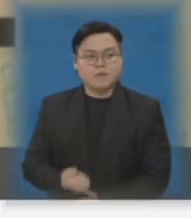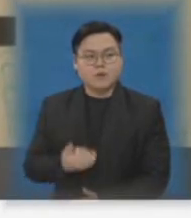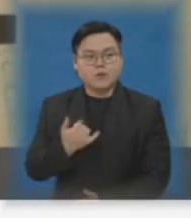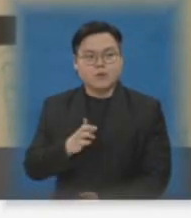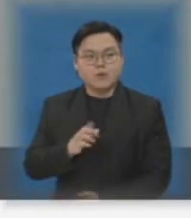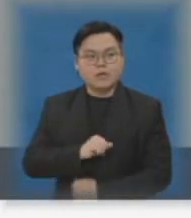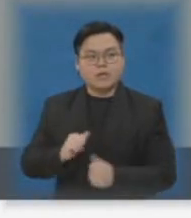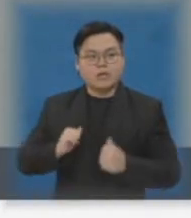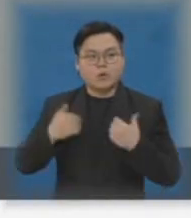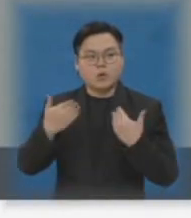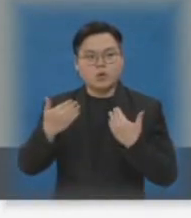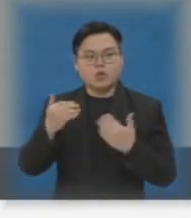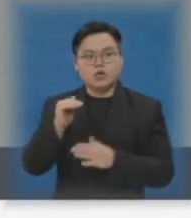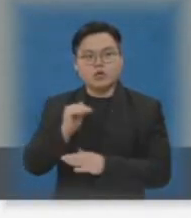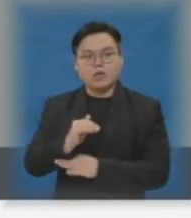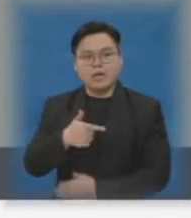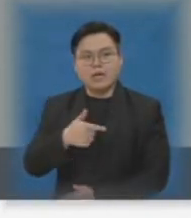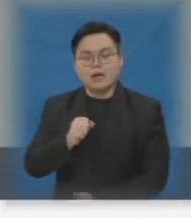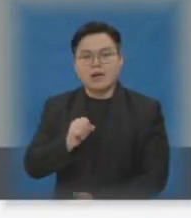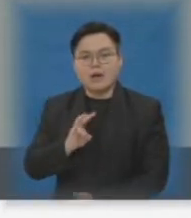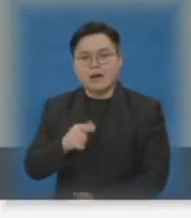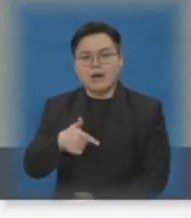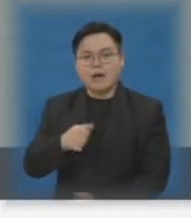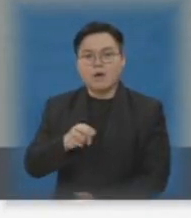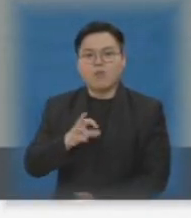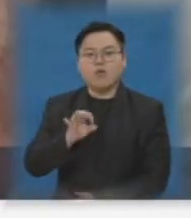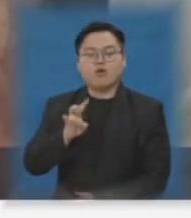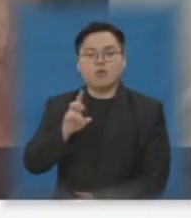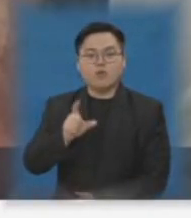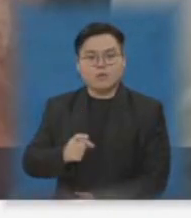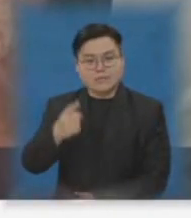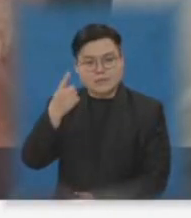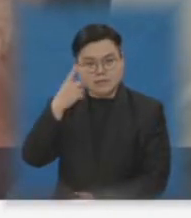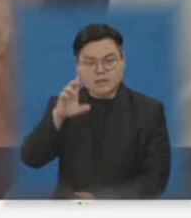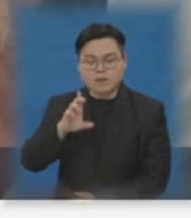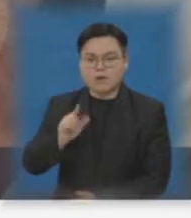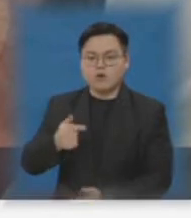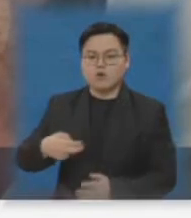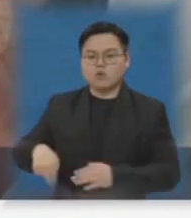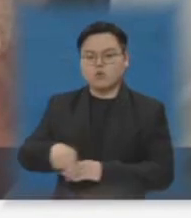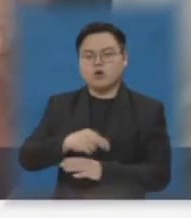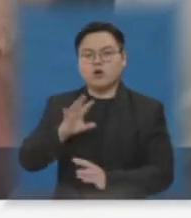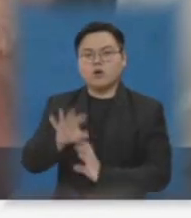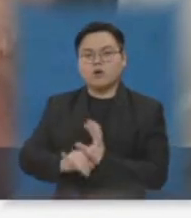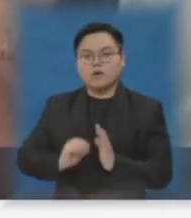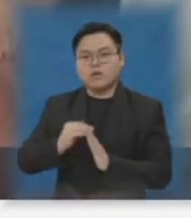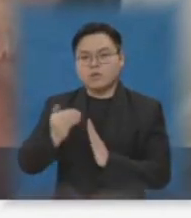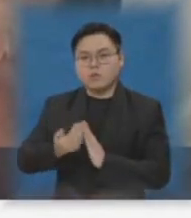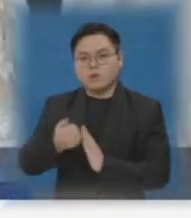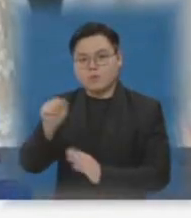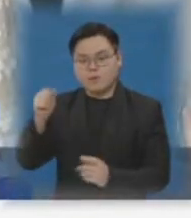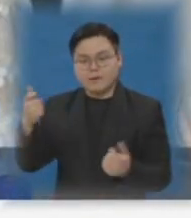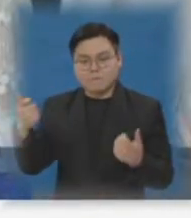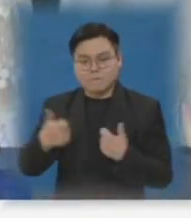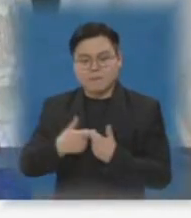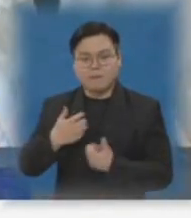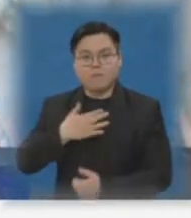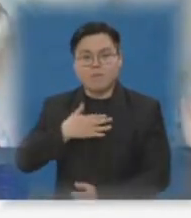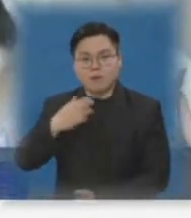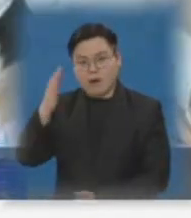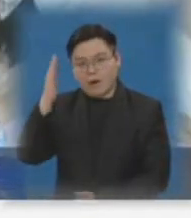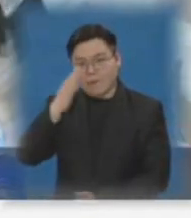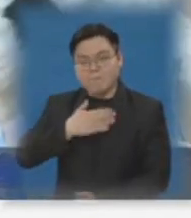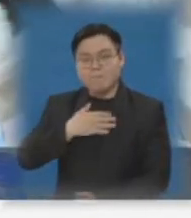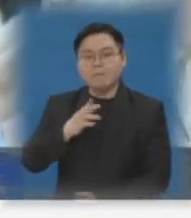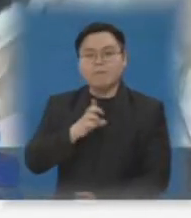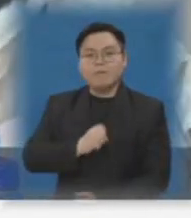Нийслэлийн иргэдийн хурлын төлөөлөгч Ганг Мөрний санаачлагаар Баянголт үүргийн хэмжээнд олон улсын гэр бүлийн өдрийг тохиолдуулан миний аав, миний баатар баярын арга